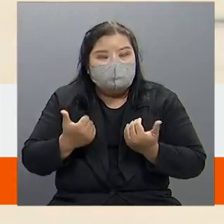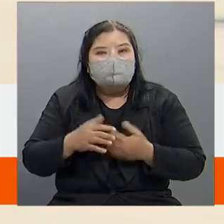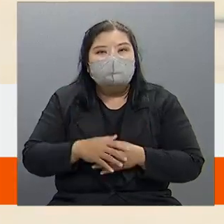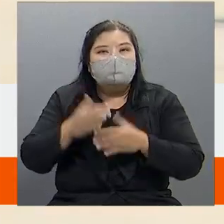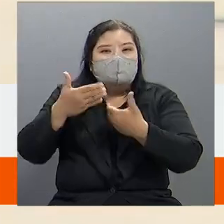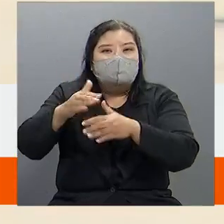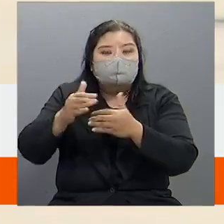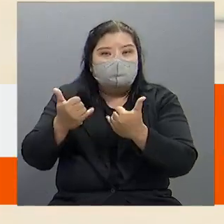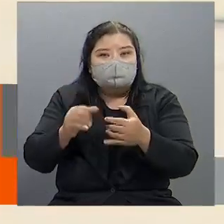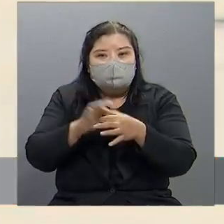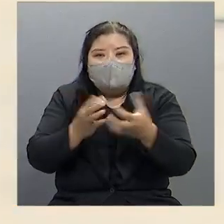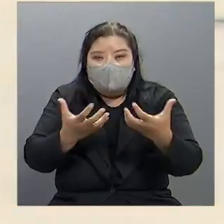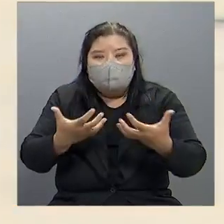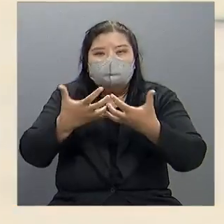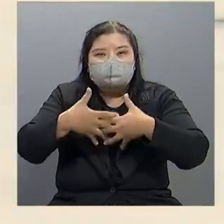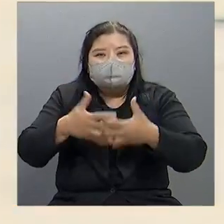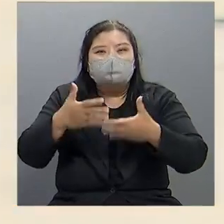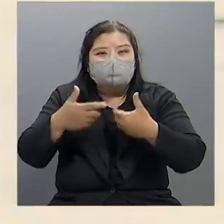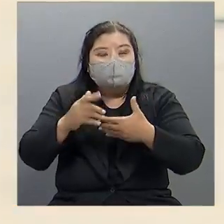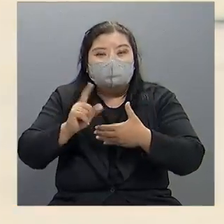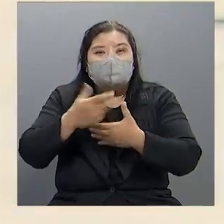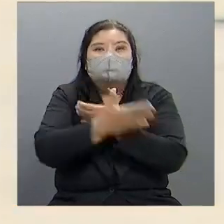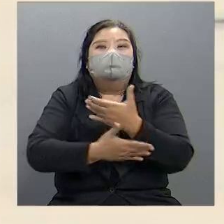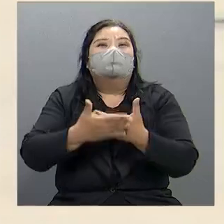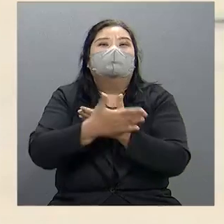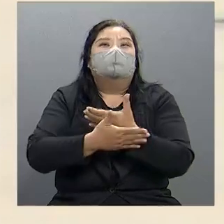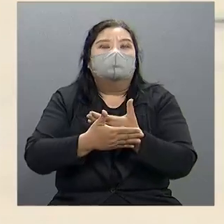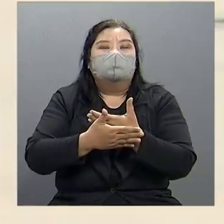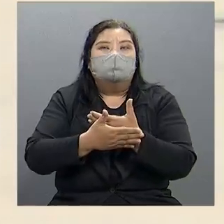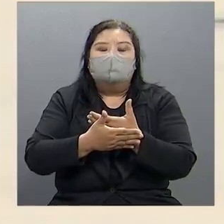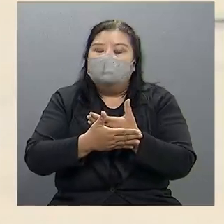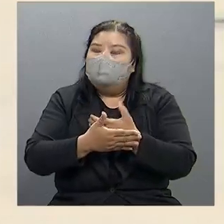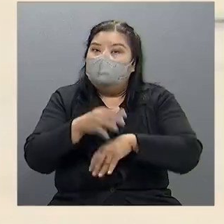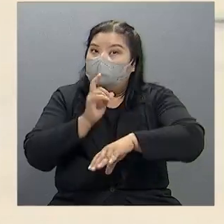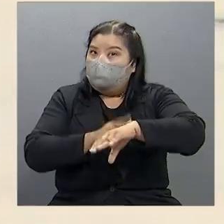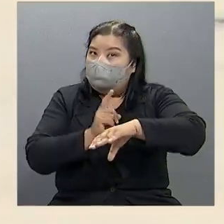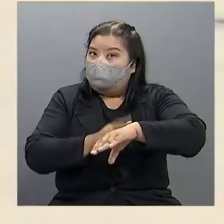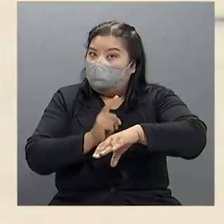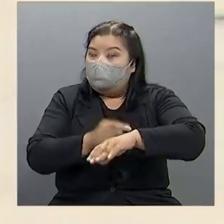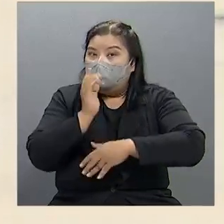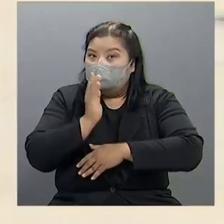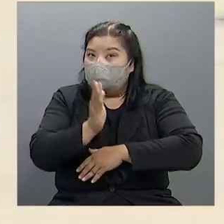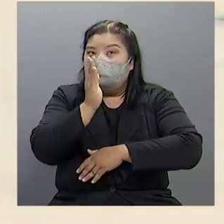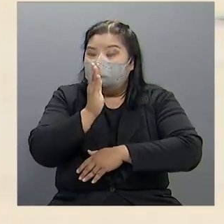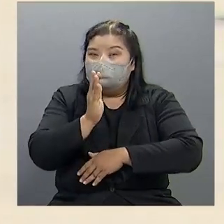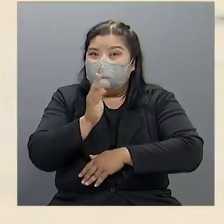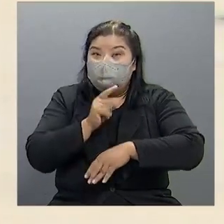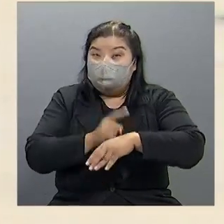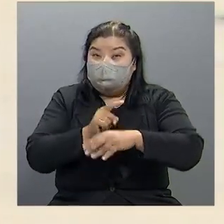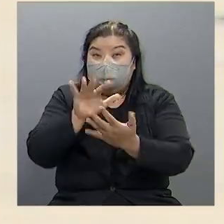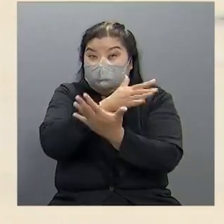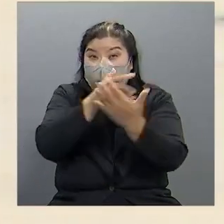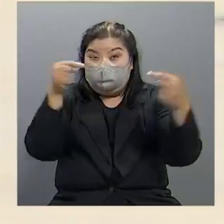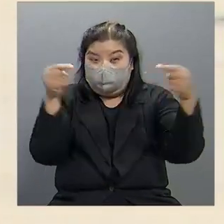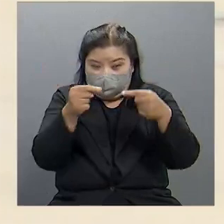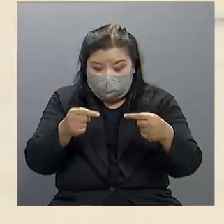าหกรรมทางรางเนี่ยนะคะเรียกว่าตรงเวลาประหยัดแล้วก็สามารถปลอดภัยด้วยมากกว่าทางถนนนะคะ